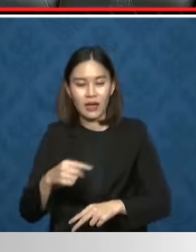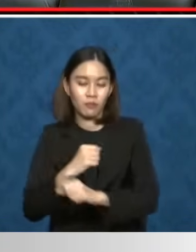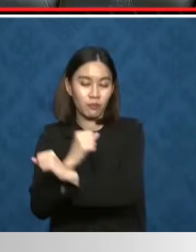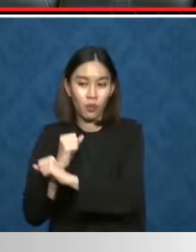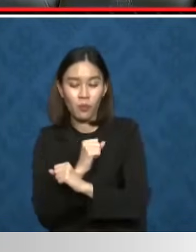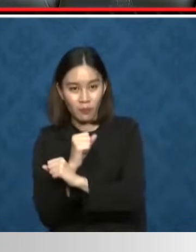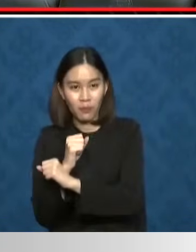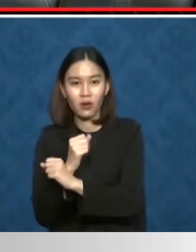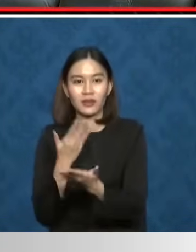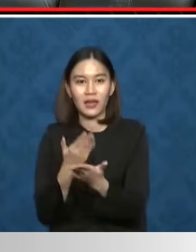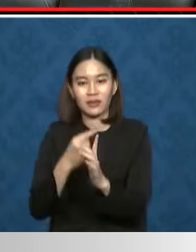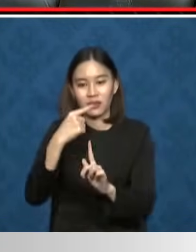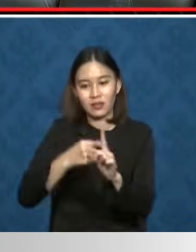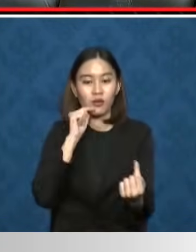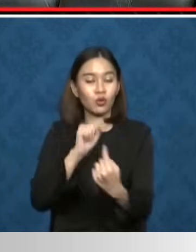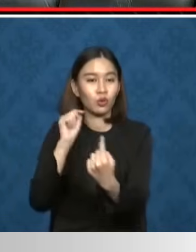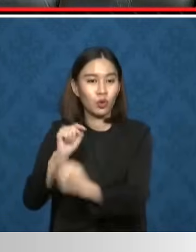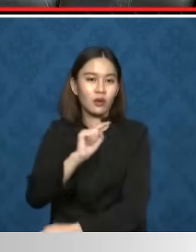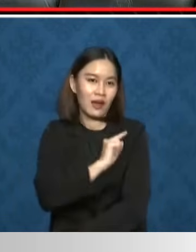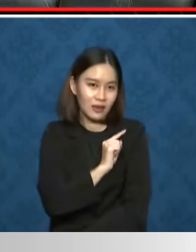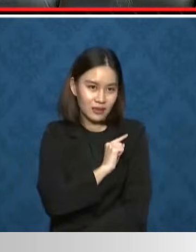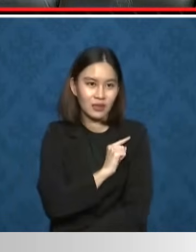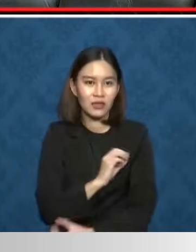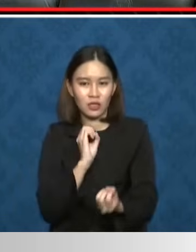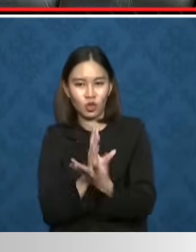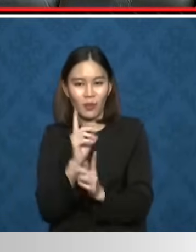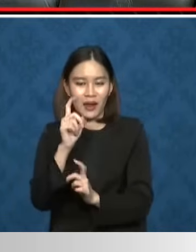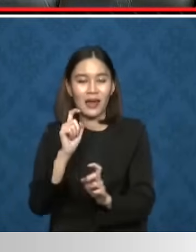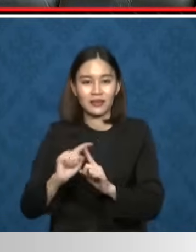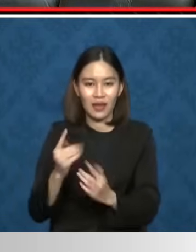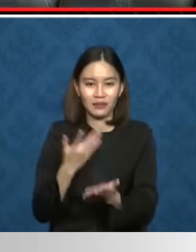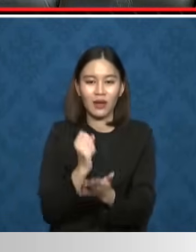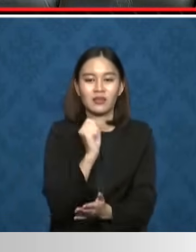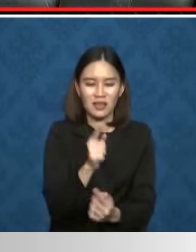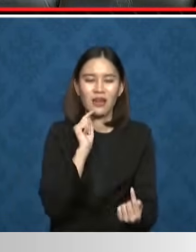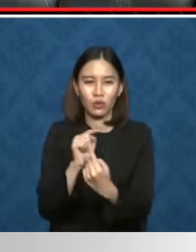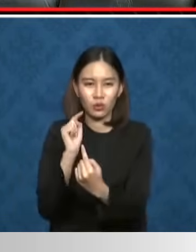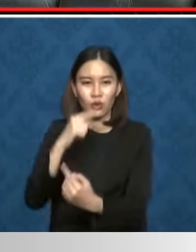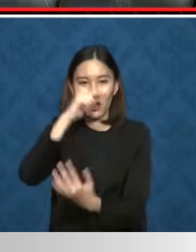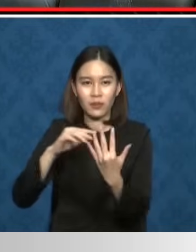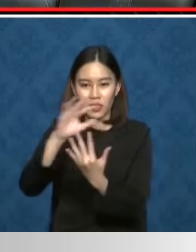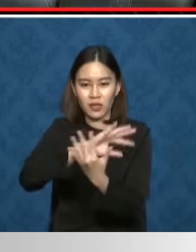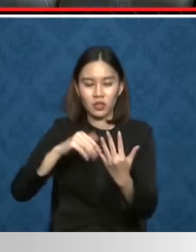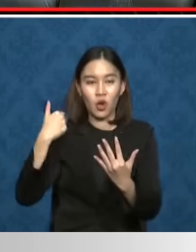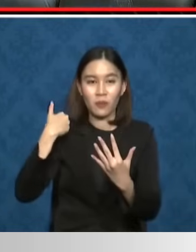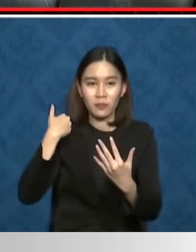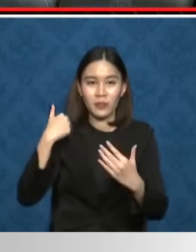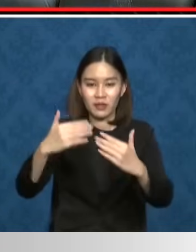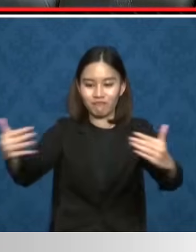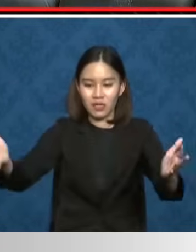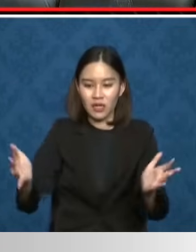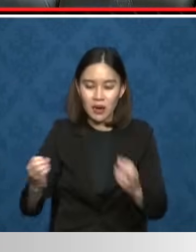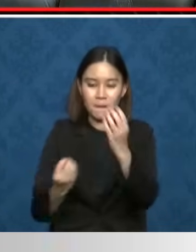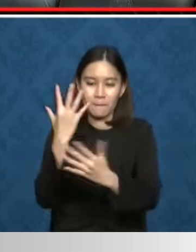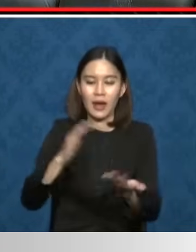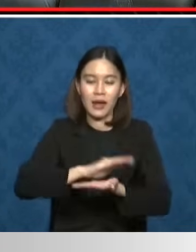อนุรักษ์ให้เหมาะสมกับภาระหน้าที่และความเสี่ยงที่พวกเขาต้องเผชิญประเทศไทยครับต้องจัดทำแนวเขตป่าให้แล้วเสร็จพร้อมกับแก้